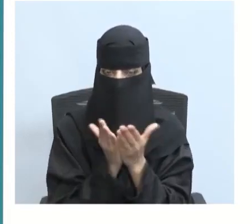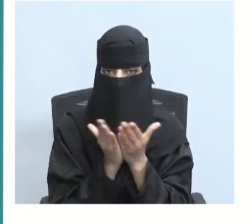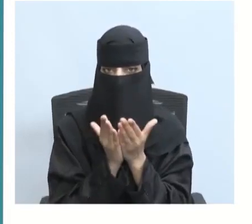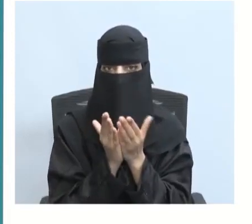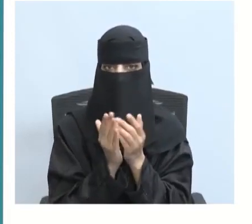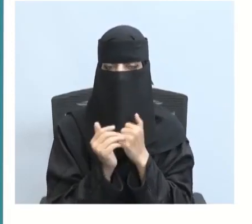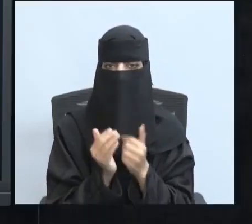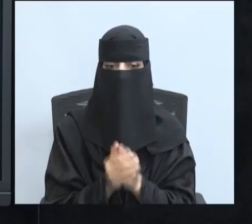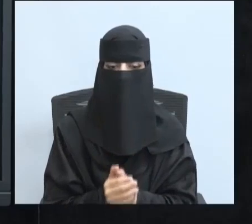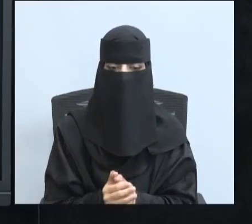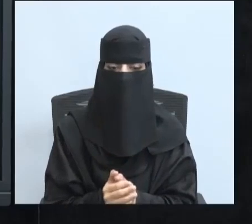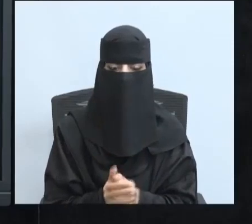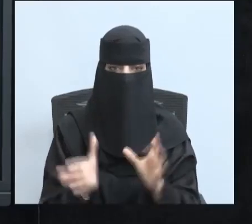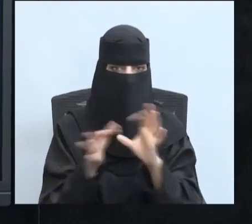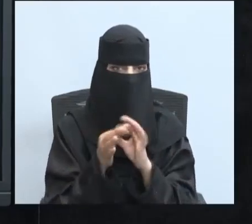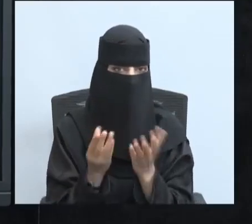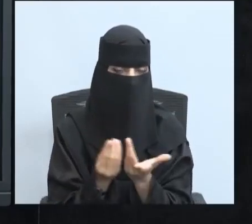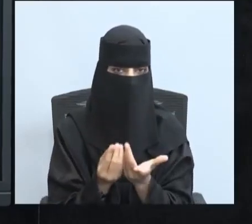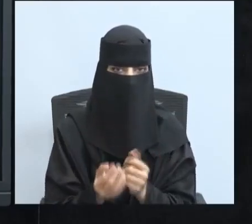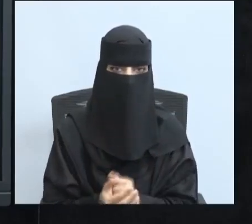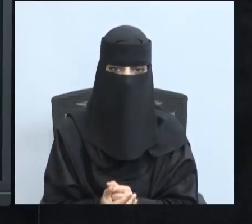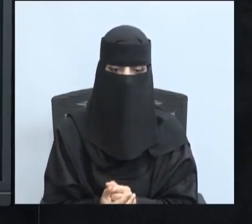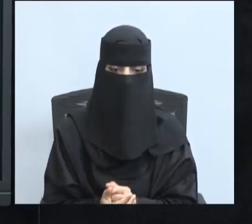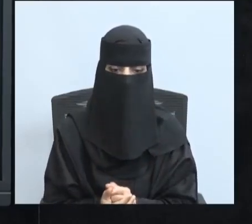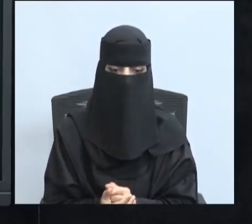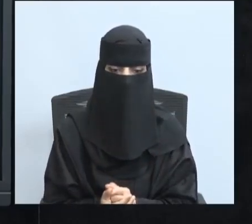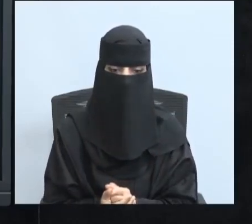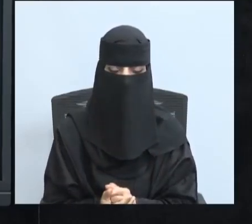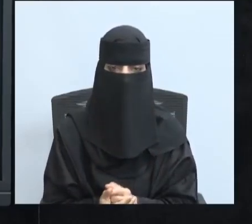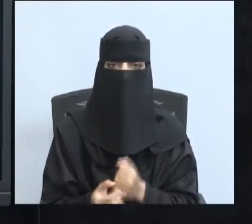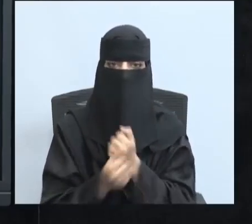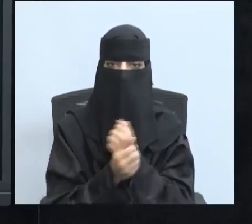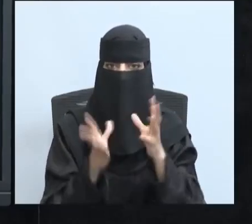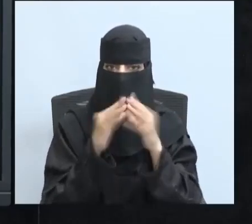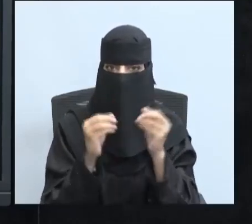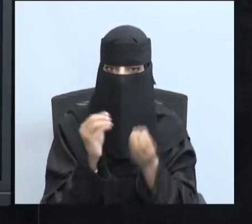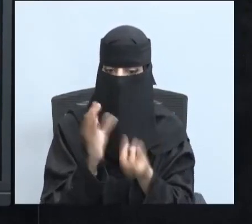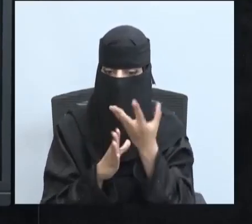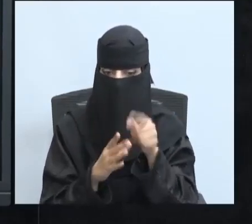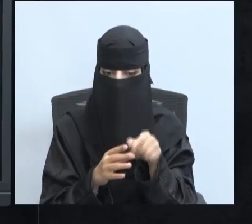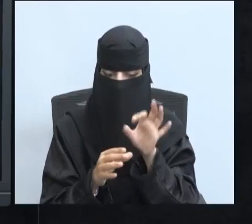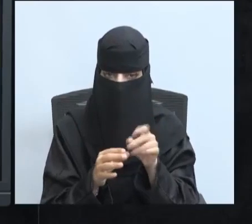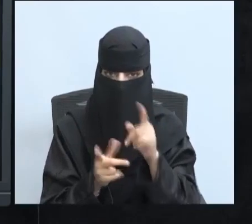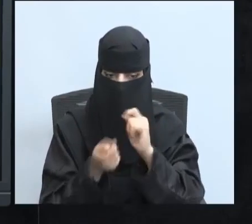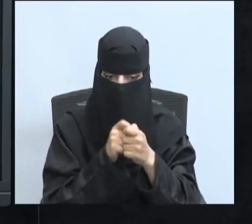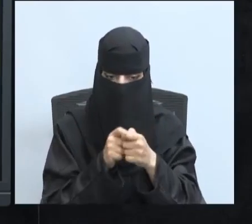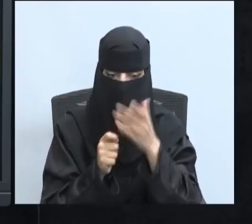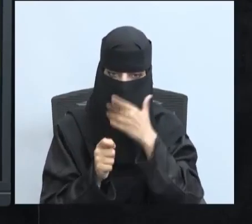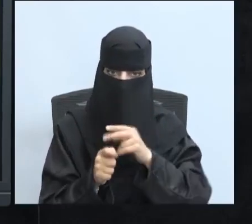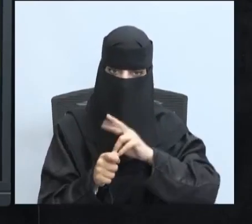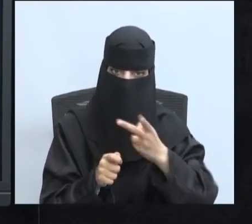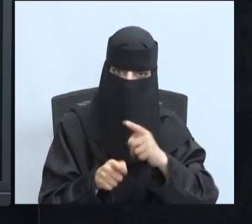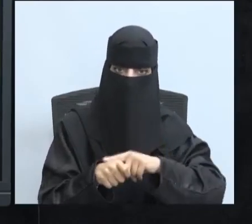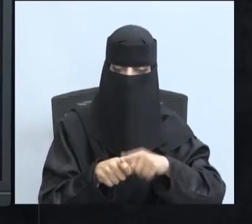سابقا ما العلاقه طاقه لا تفنى ولا تستحدث لا ولكنها تتحول من